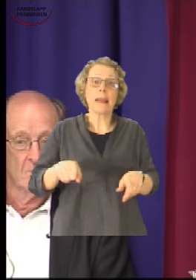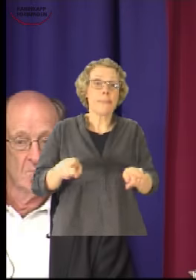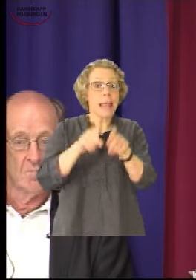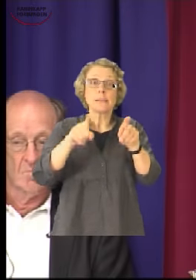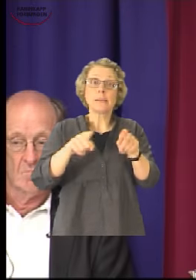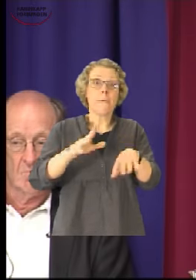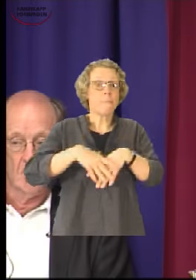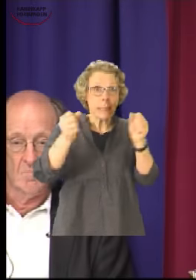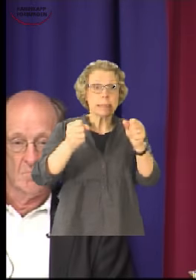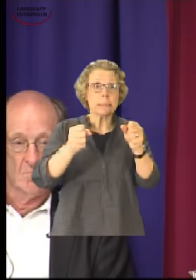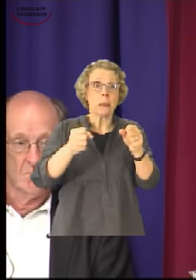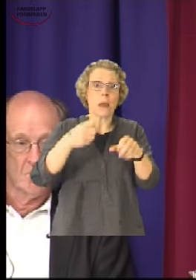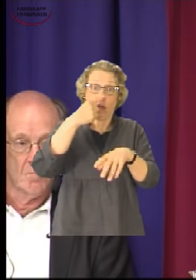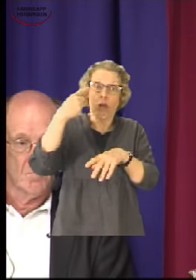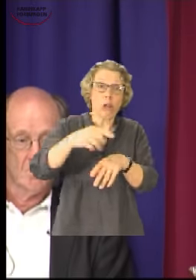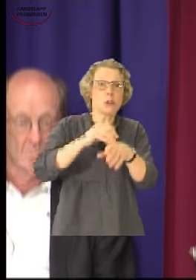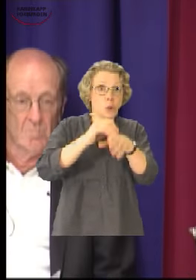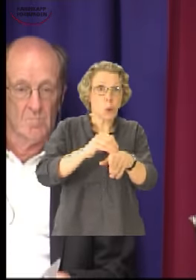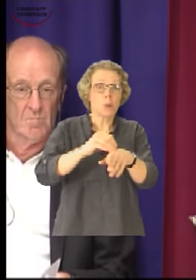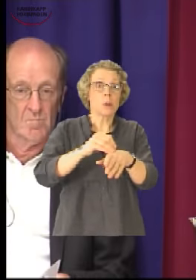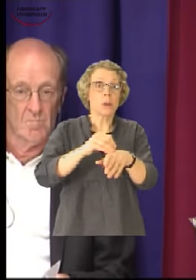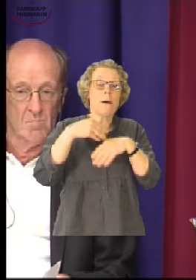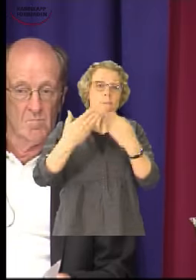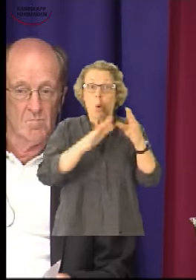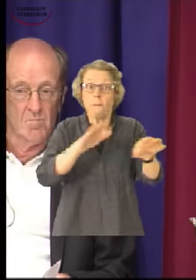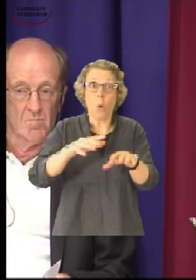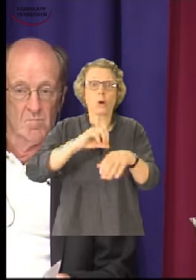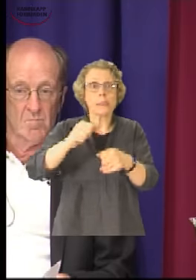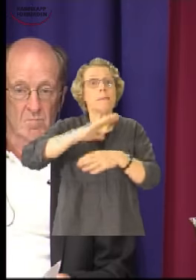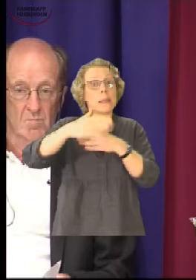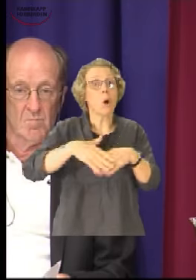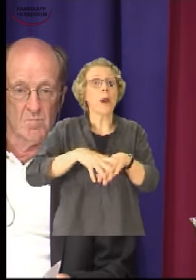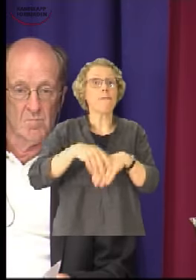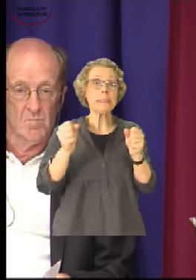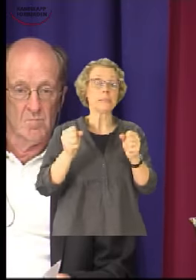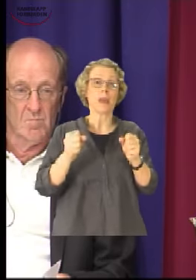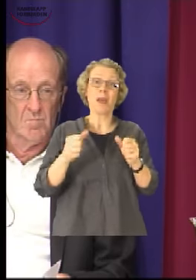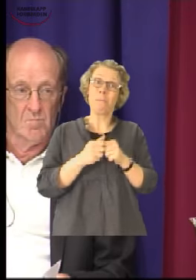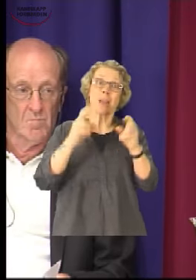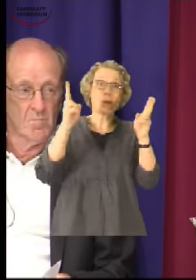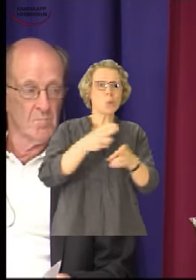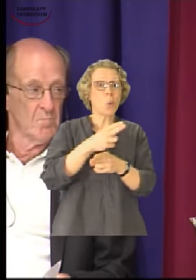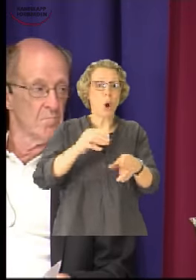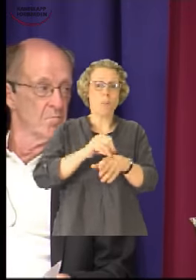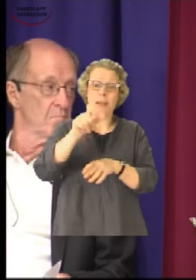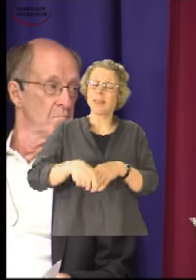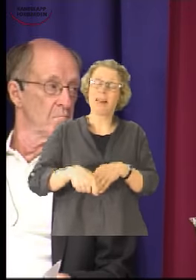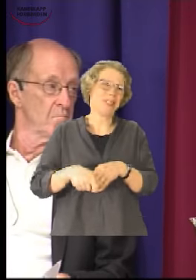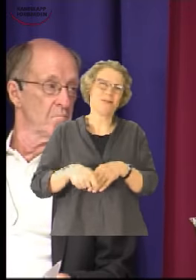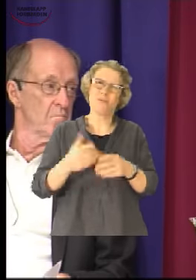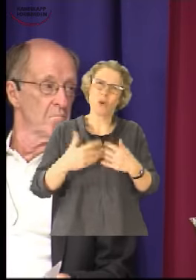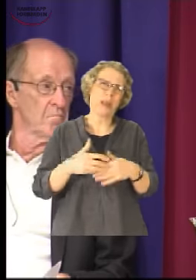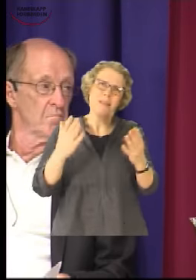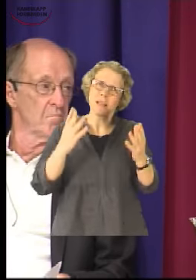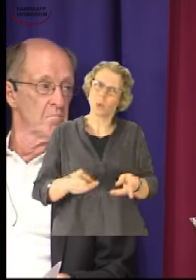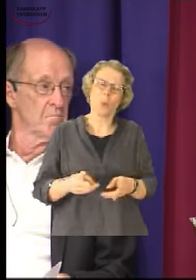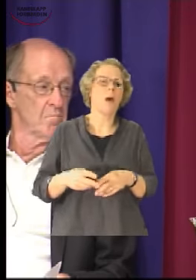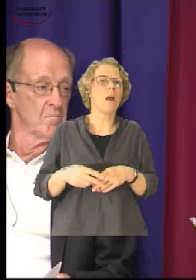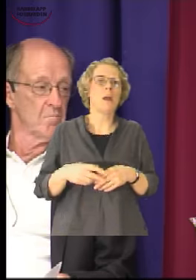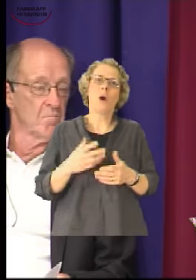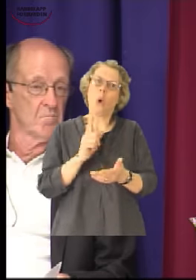får vård och blir frisk igen. Men så ser inte normalpatienten ut. Utan det är i allmänhet människor som